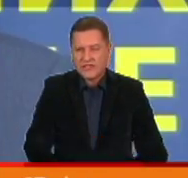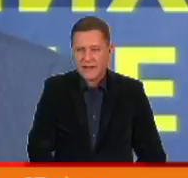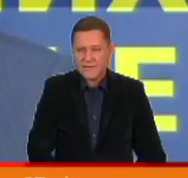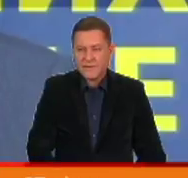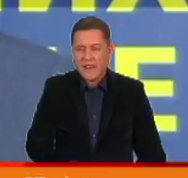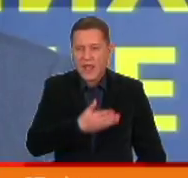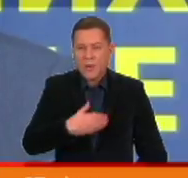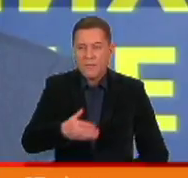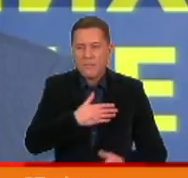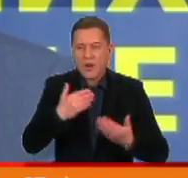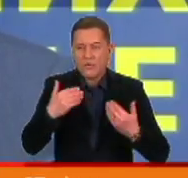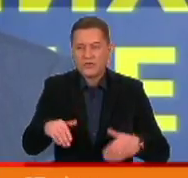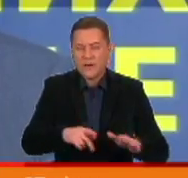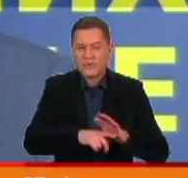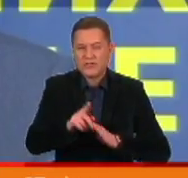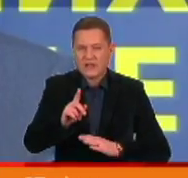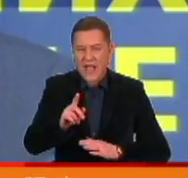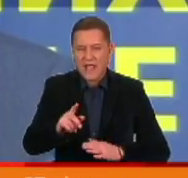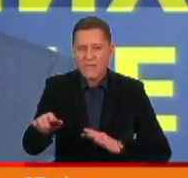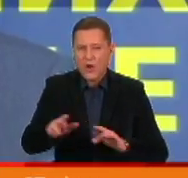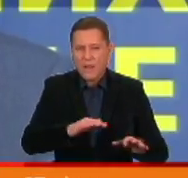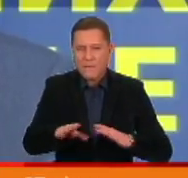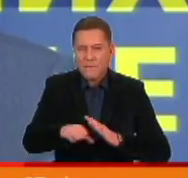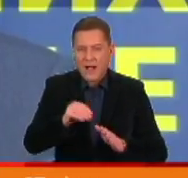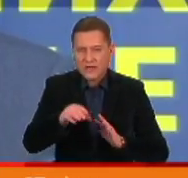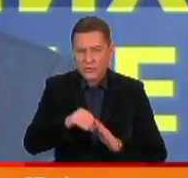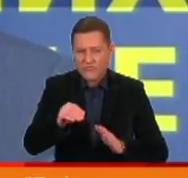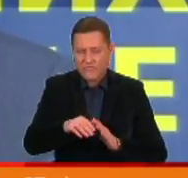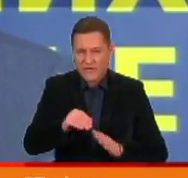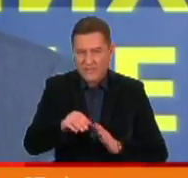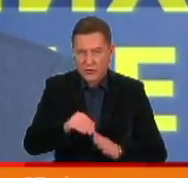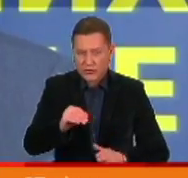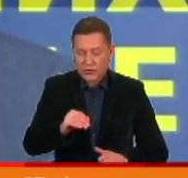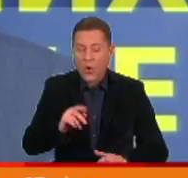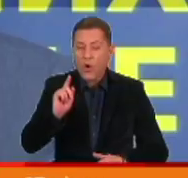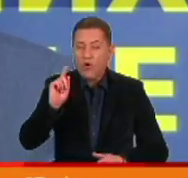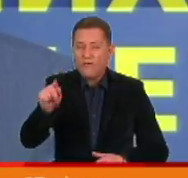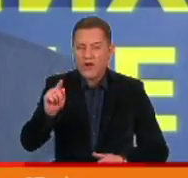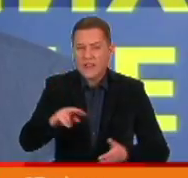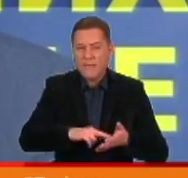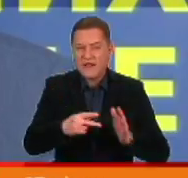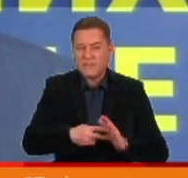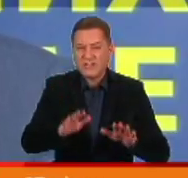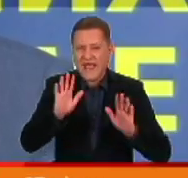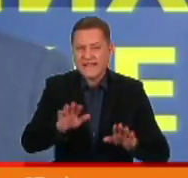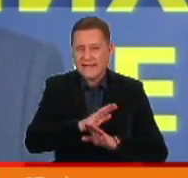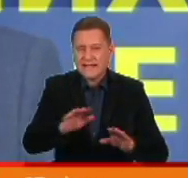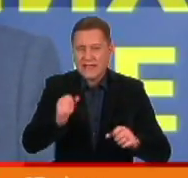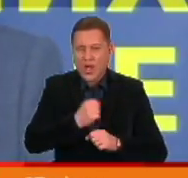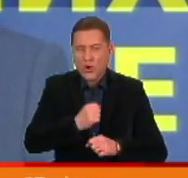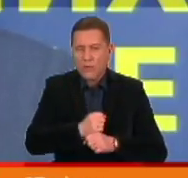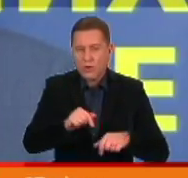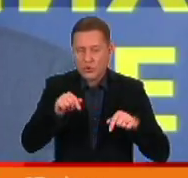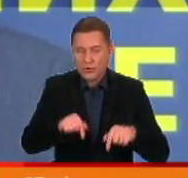Ми вже починаємо фактично старт кампанії, вже маємо юридичне право для цього. Вона передбачає не тільки роботу тут,